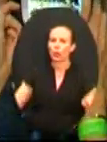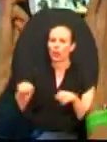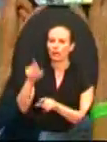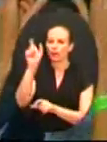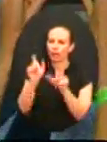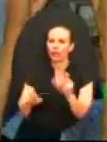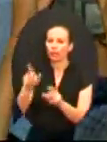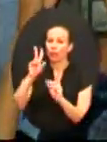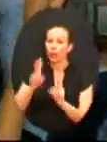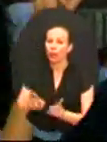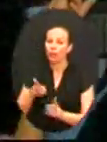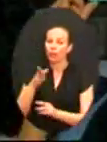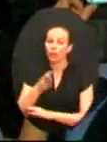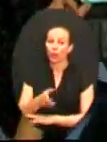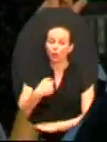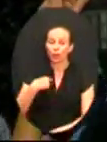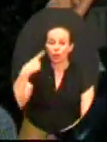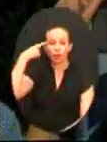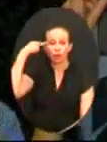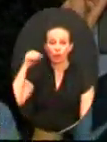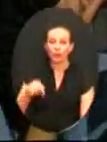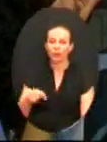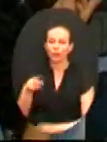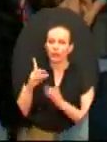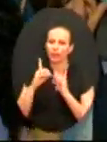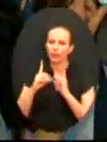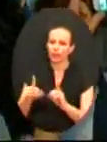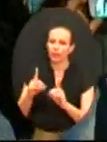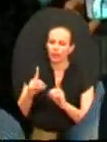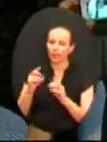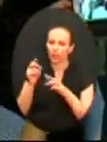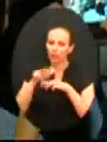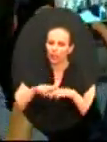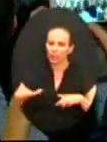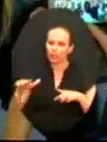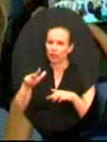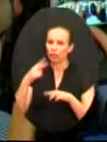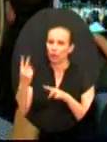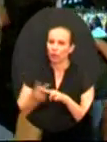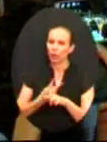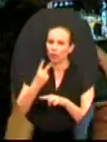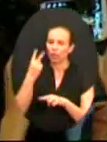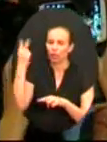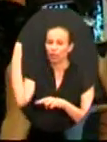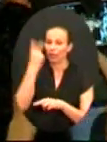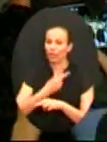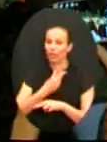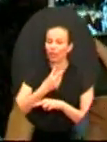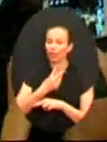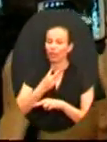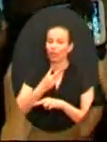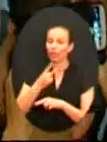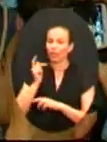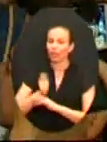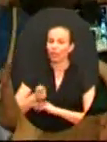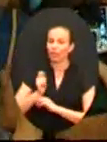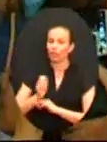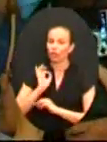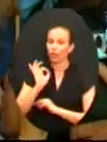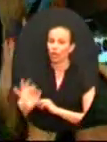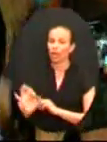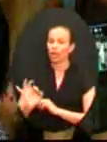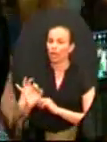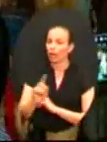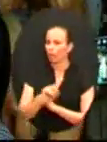ואנשים יכלו לבוא, אני חושב שזאת הדרך לציבור הגיל ישראלי לבוא ולהבין שכנסת היא שלהם לא פחות ממה שהיא של